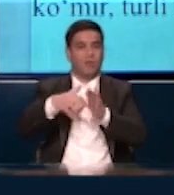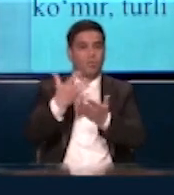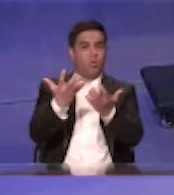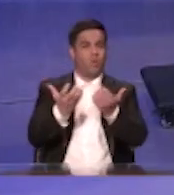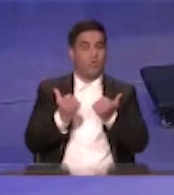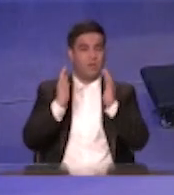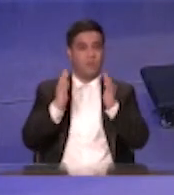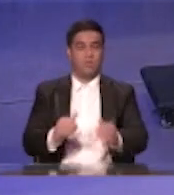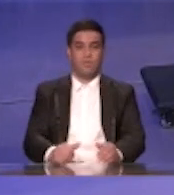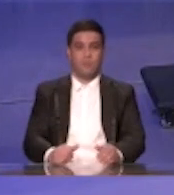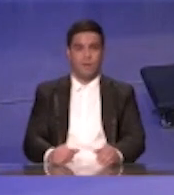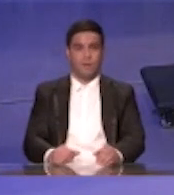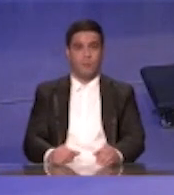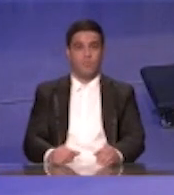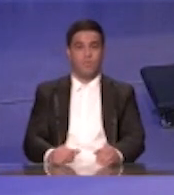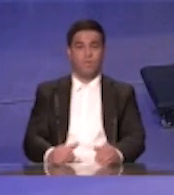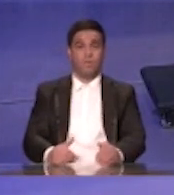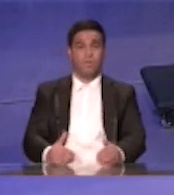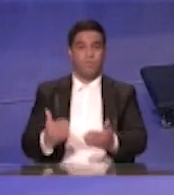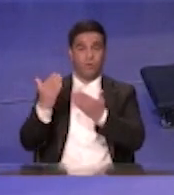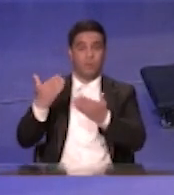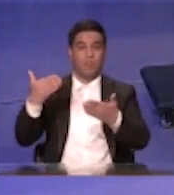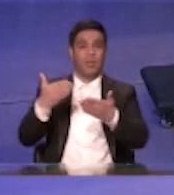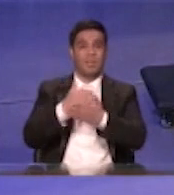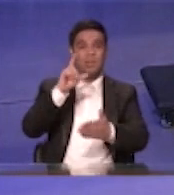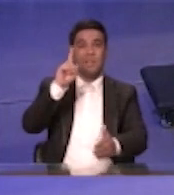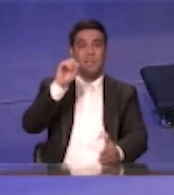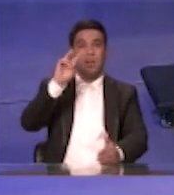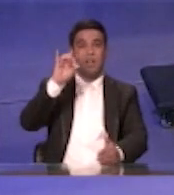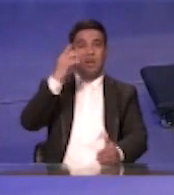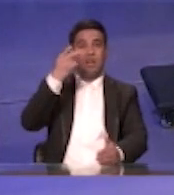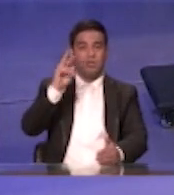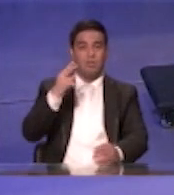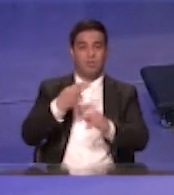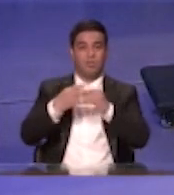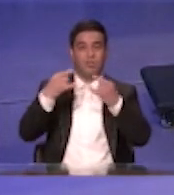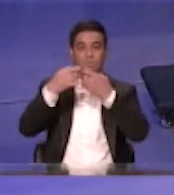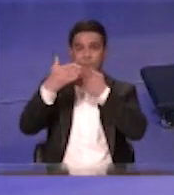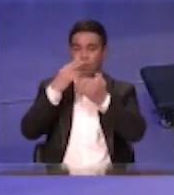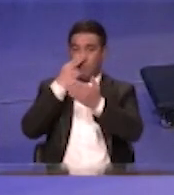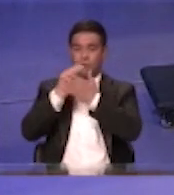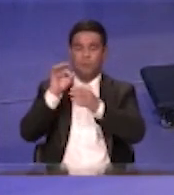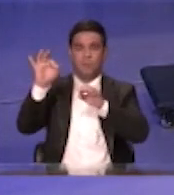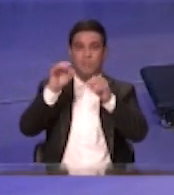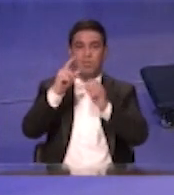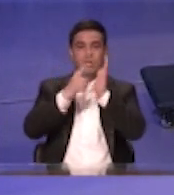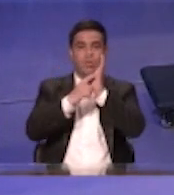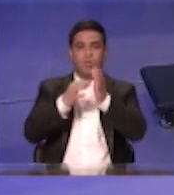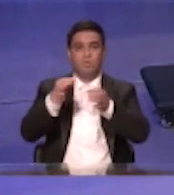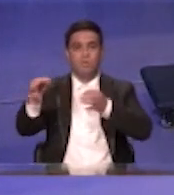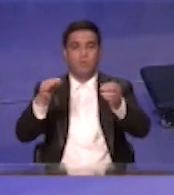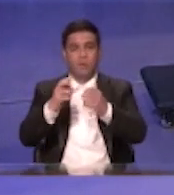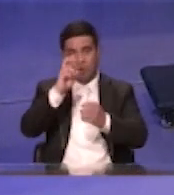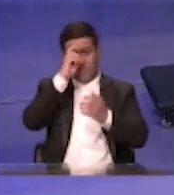olinadi. Mana Yangi Zelandiya ikkita yirik oroldan va 700 dan ortiq kichik orollardan iborat bo'lgan